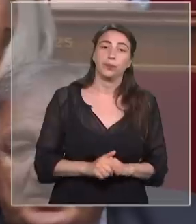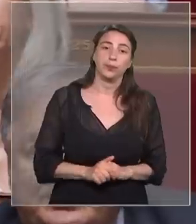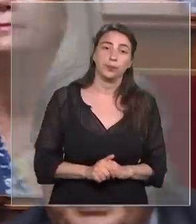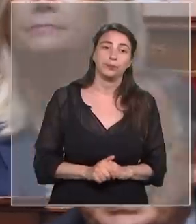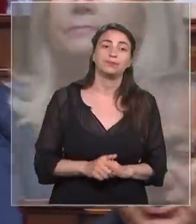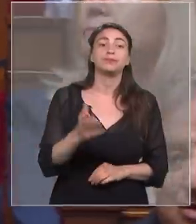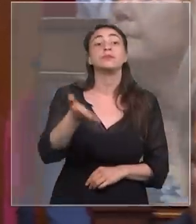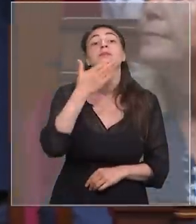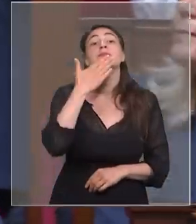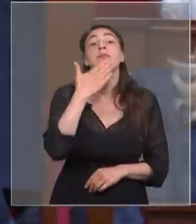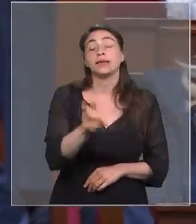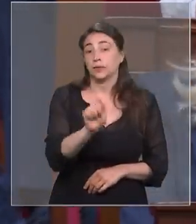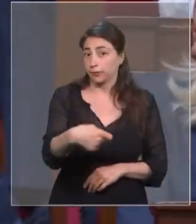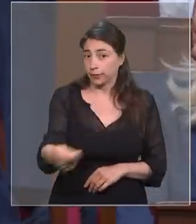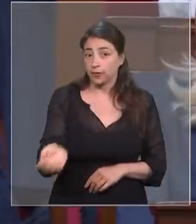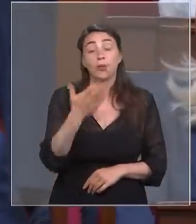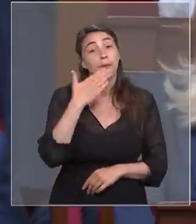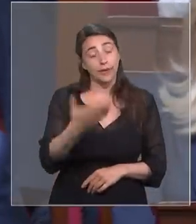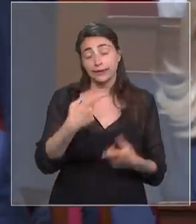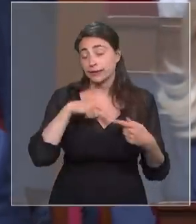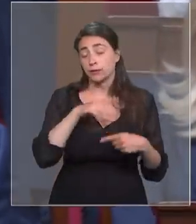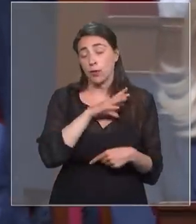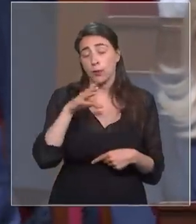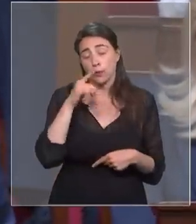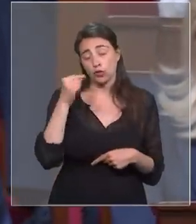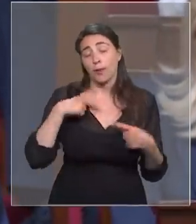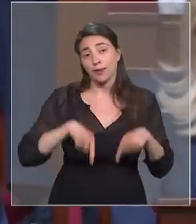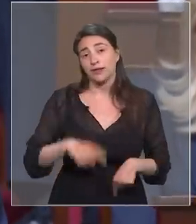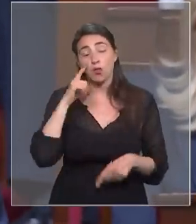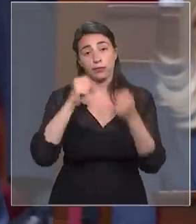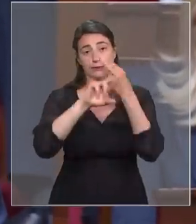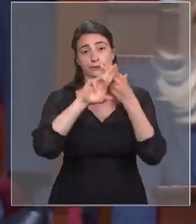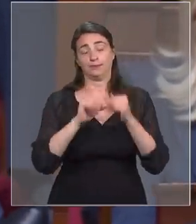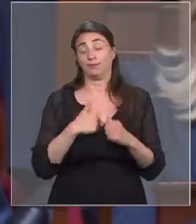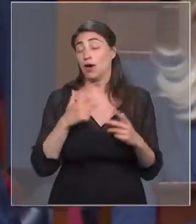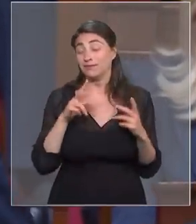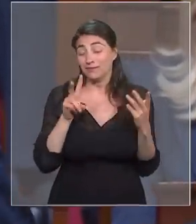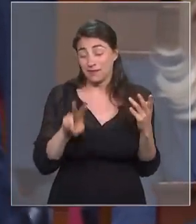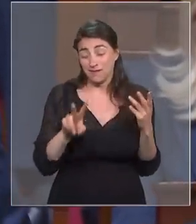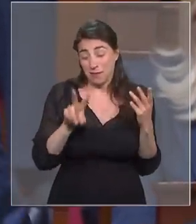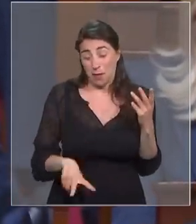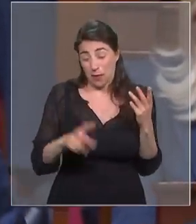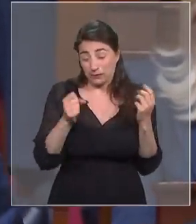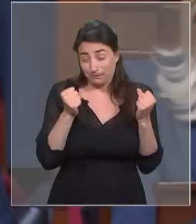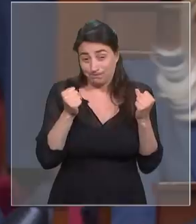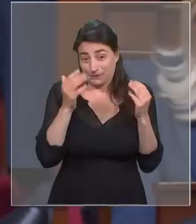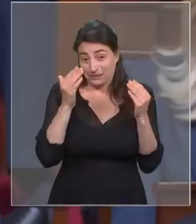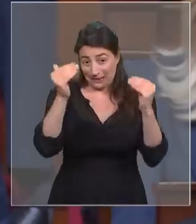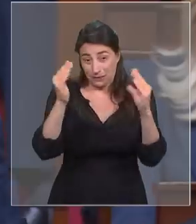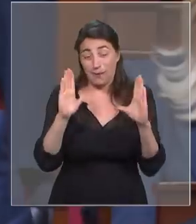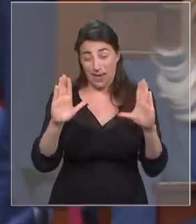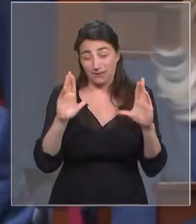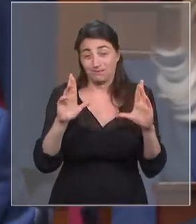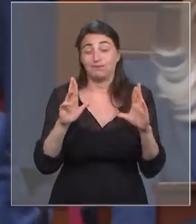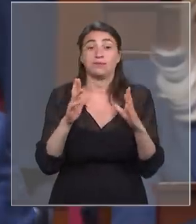Je remercie naturellement le ministre pour sa réponse. Monsieur le ministre, je souhaite de tout cœur que le gouvernement, avec les services de